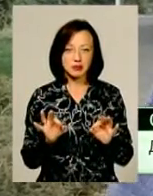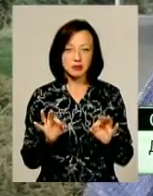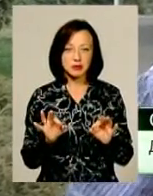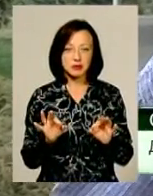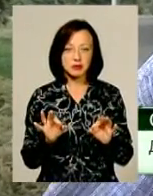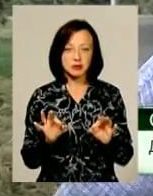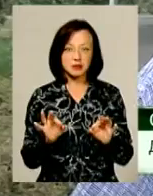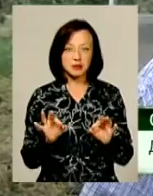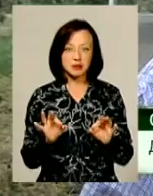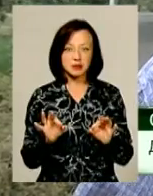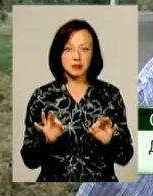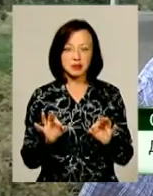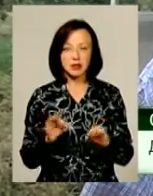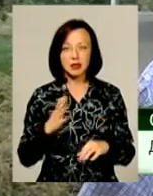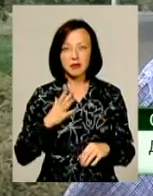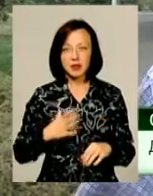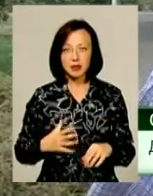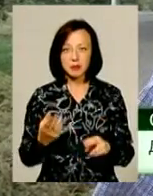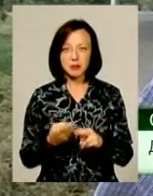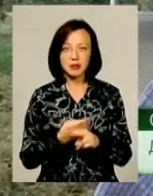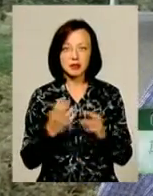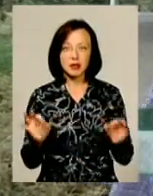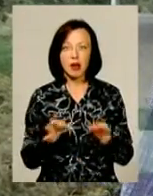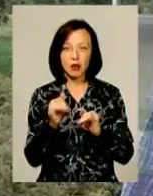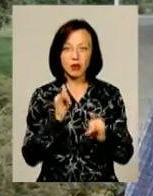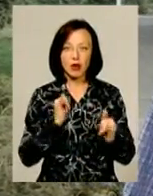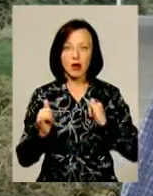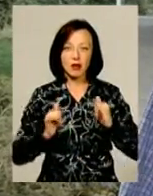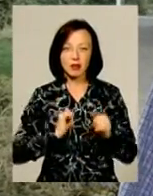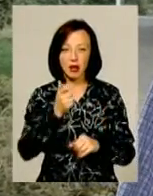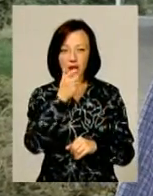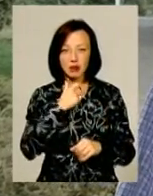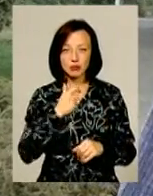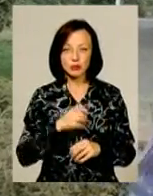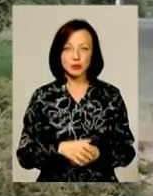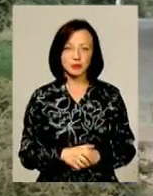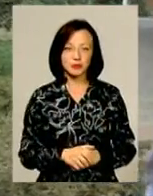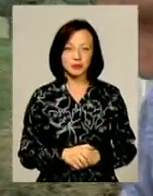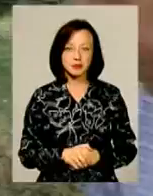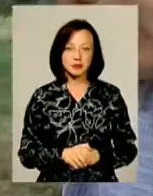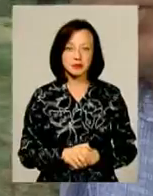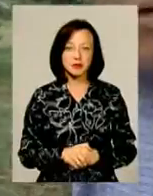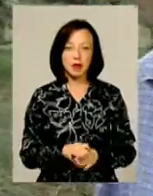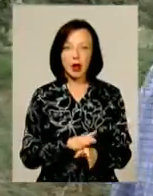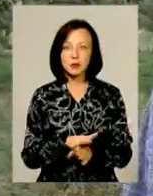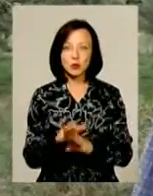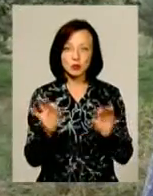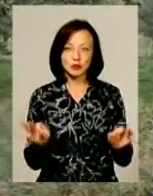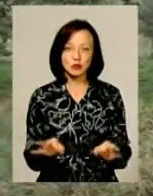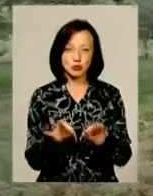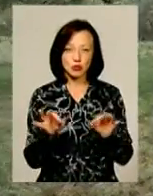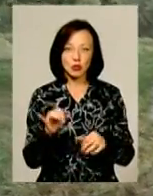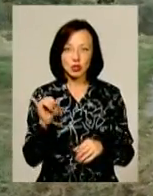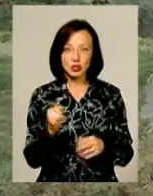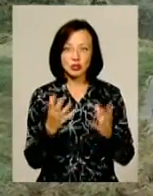Без ніякої витримки, без ніякого такту, без ніякої поняття, абсолютно нічого, розумієте? І